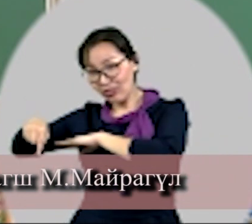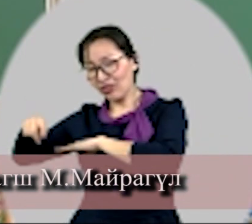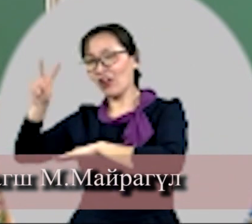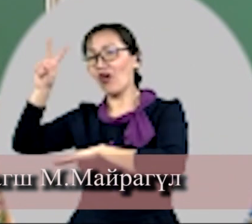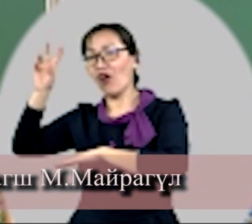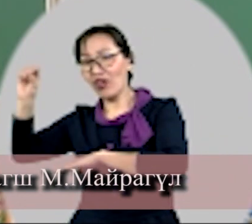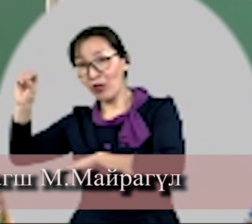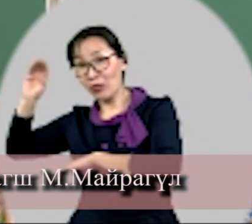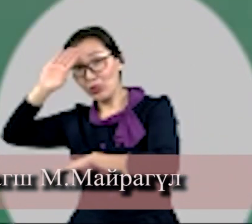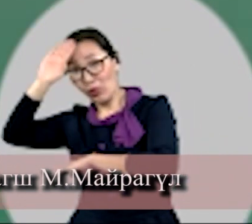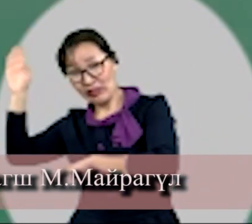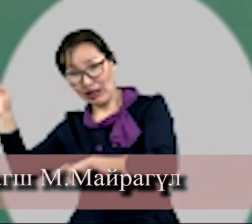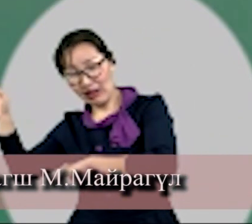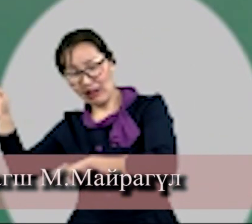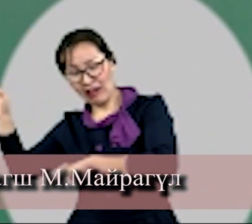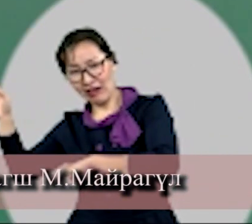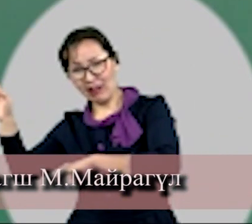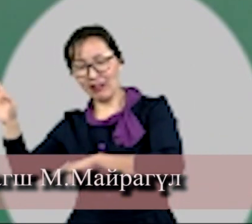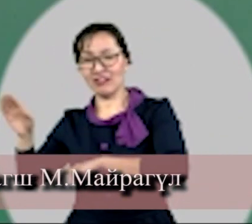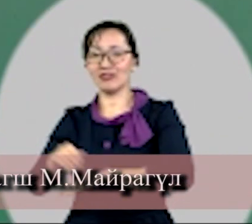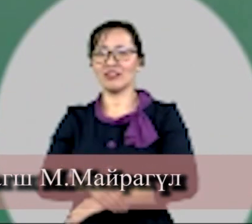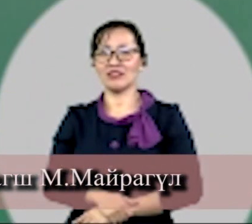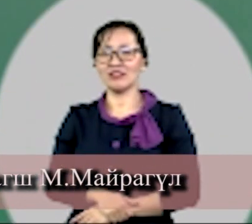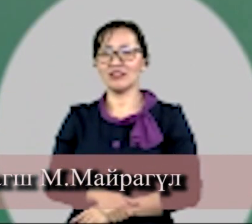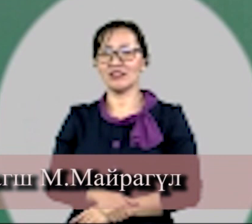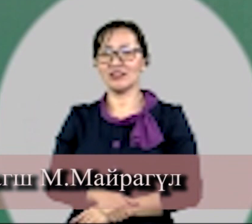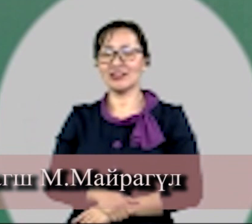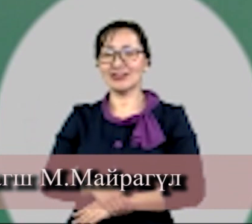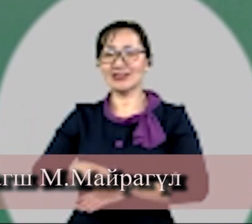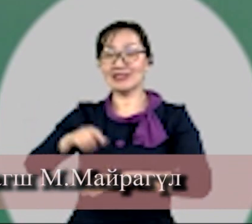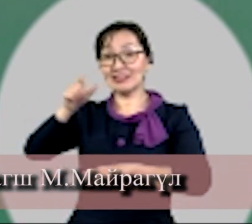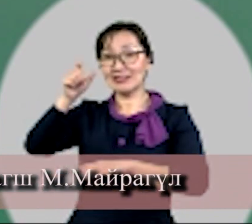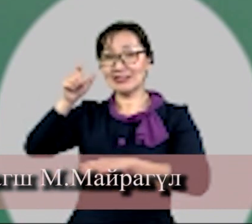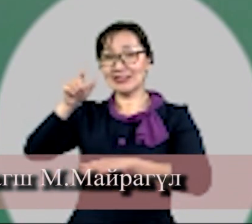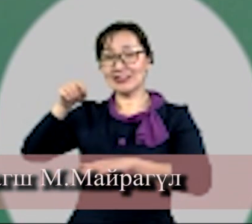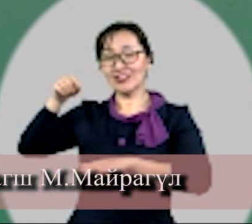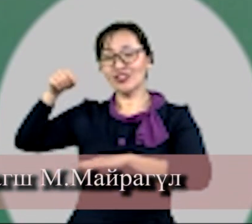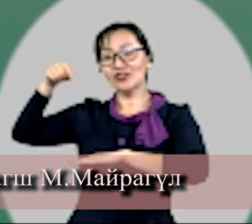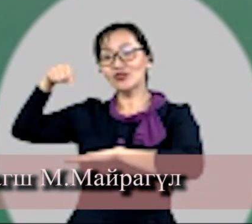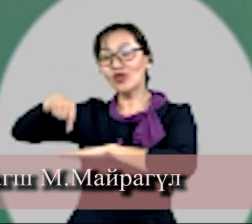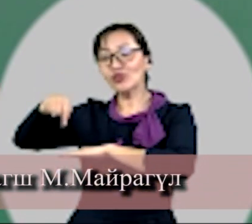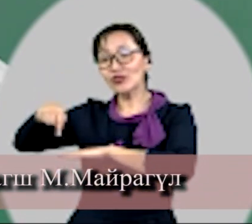балалар? Әрине 20 градус жылы болатын. Ал даланың температурасы қандай еді?